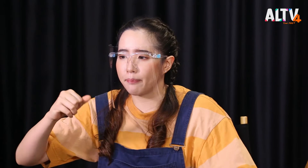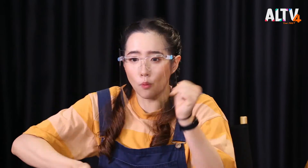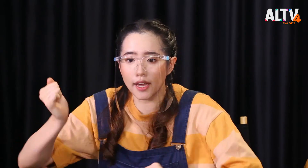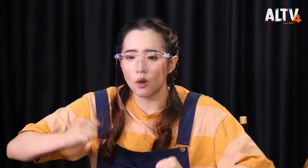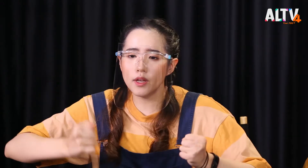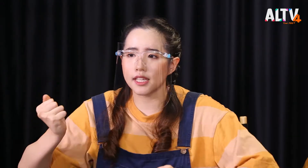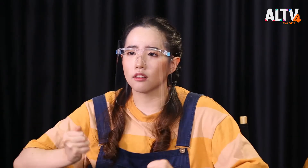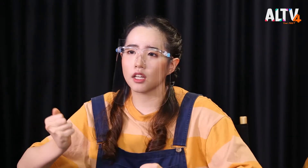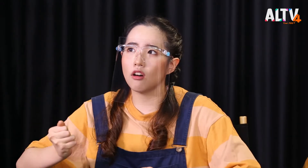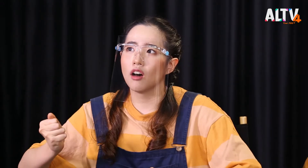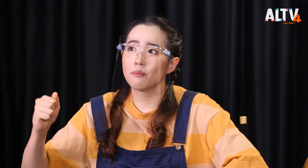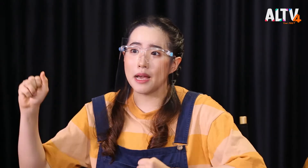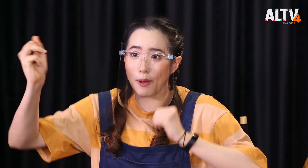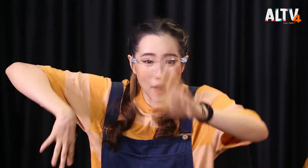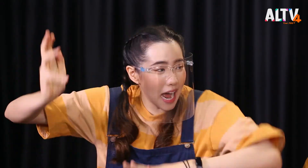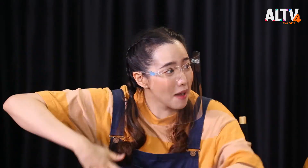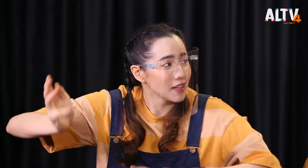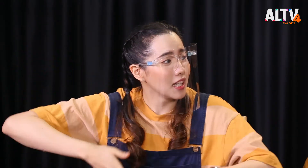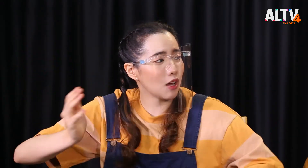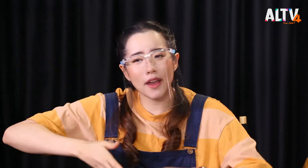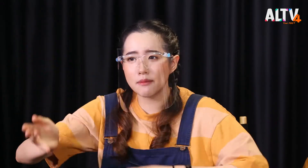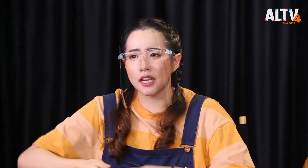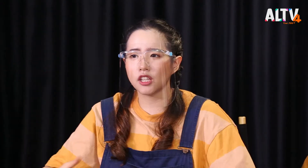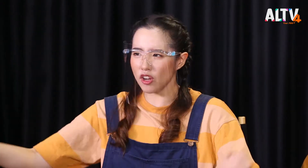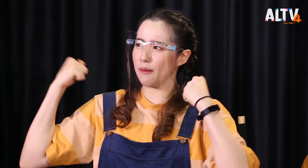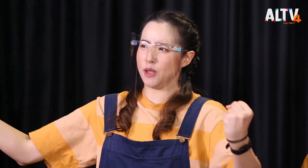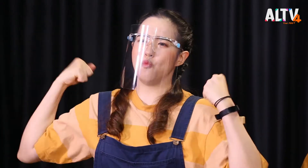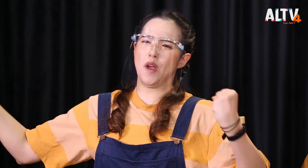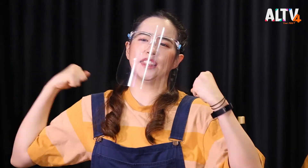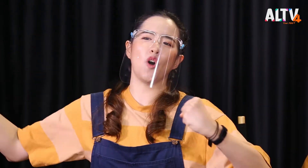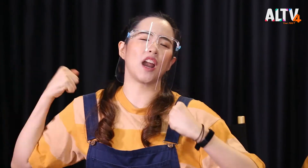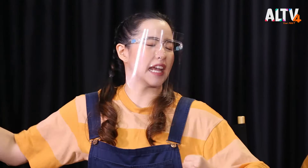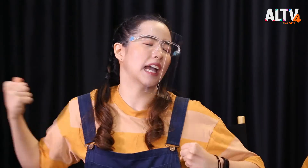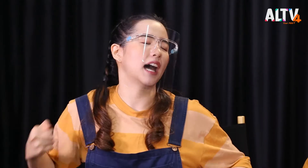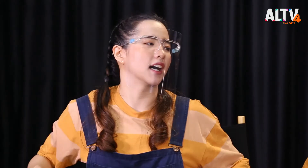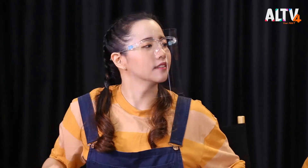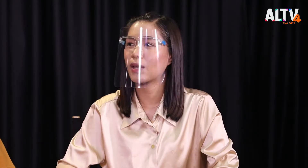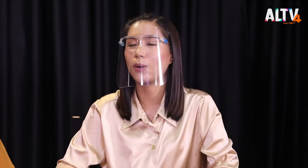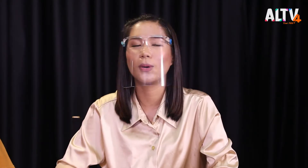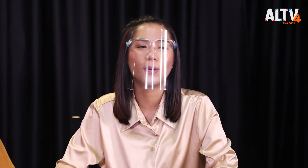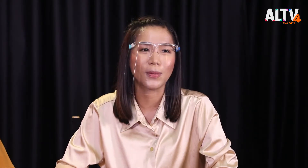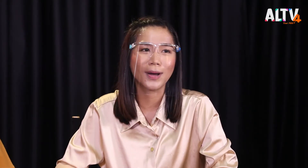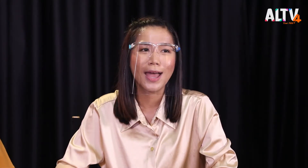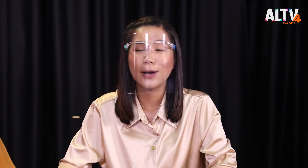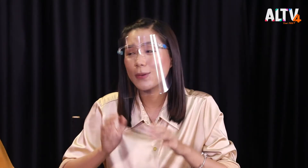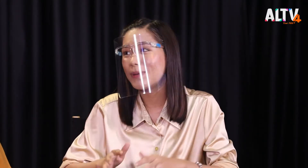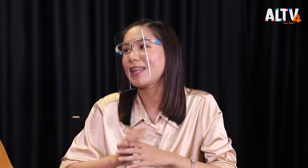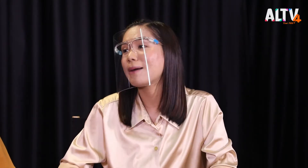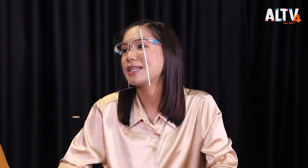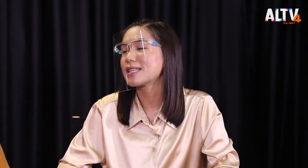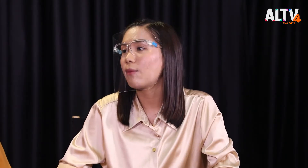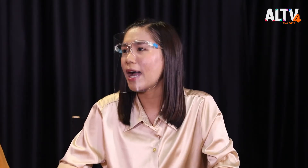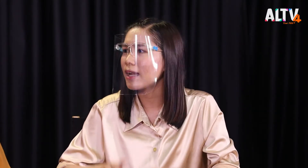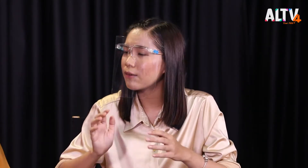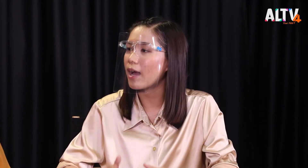ากจะไปวิ่งวิ่งเสร็จแล้วเตยก็อยากไปว่ายน้ำแล้วว่ายน้ำเสร็จแล้วเตยก็อยากไปเวทต่ออะไรอย่างเงี้ยค่ะ โอ้โหครูแนะน